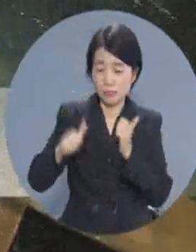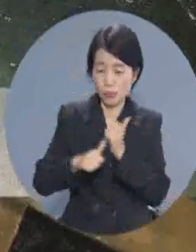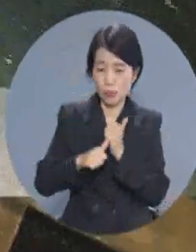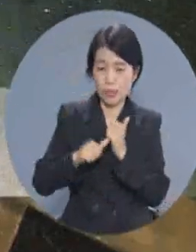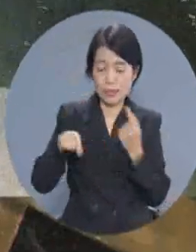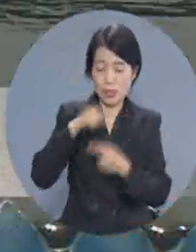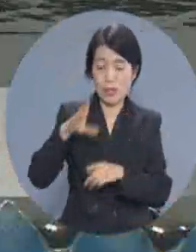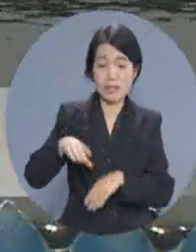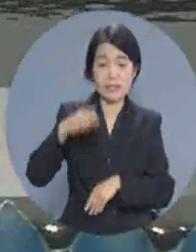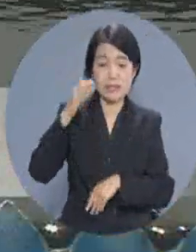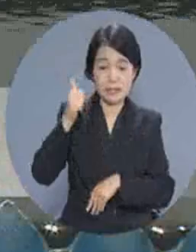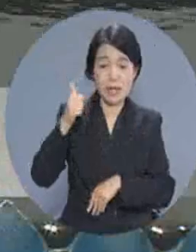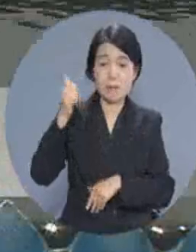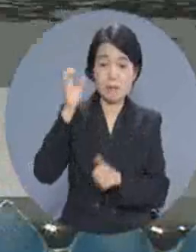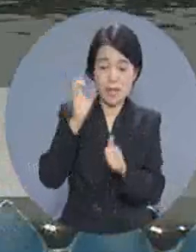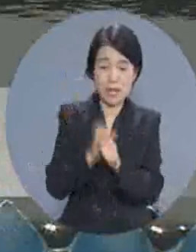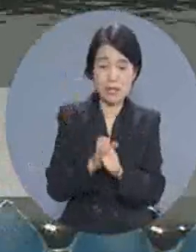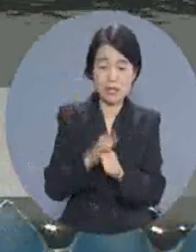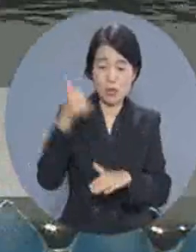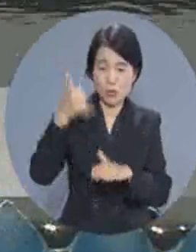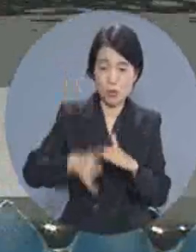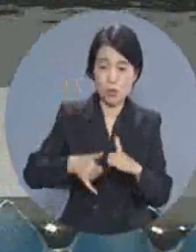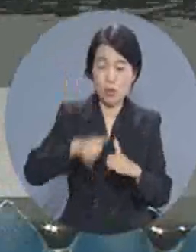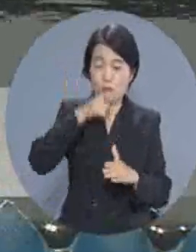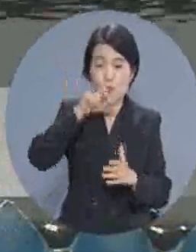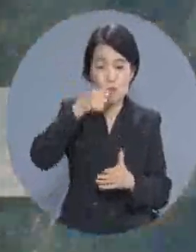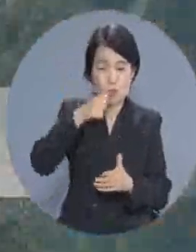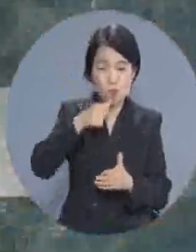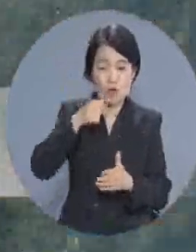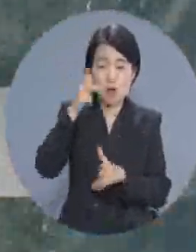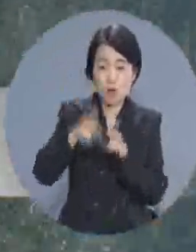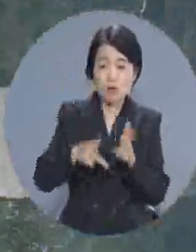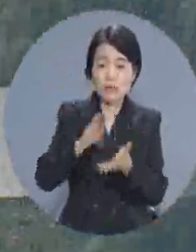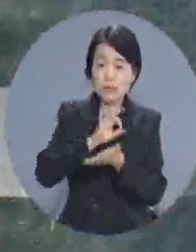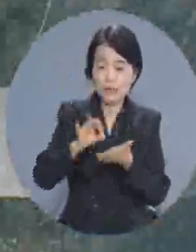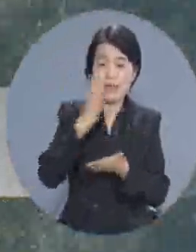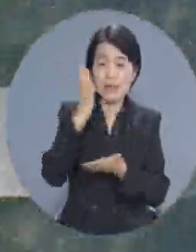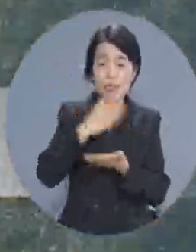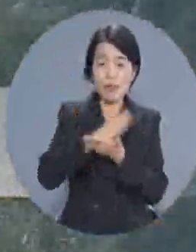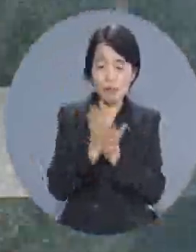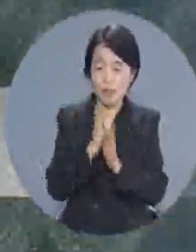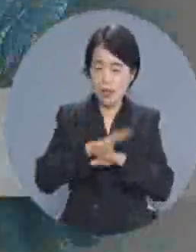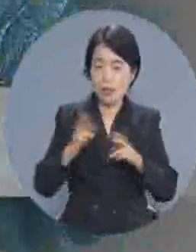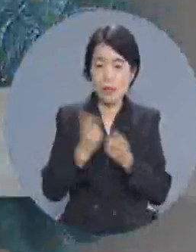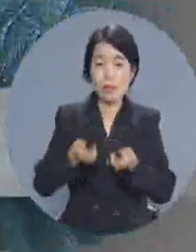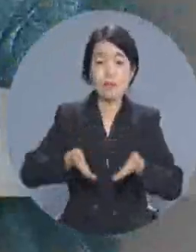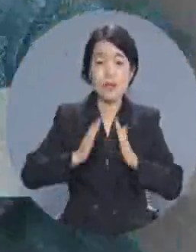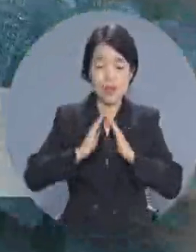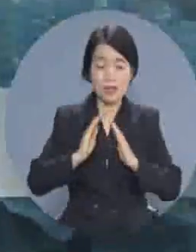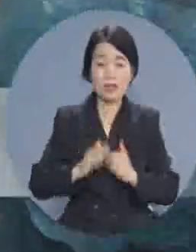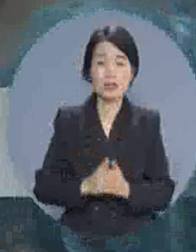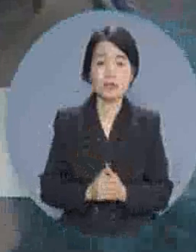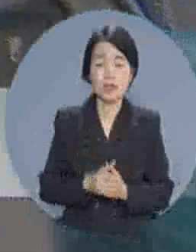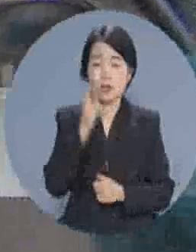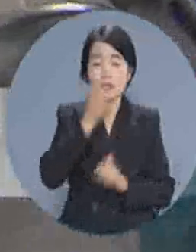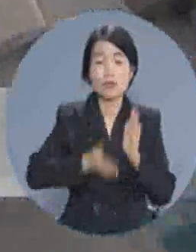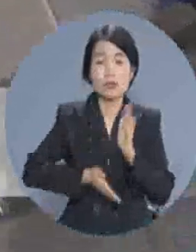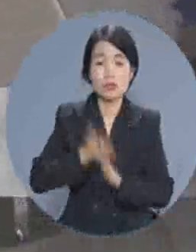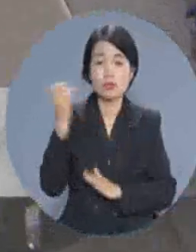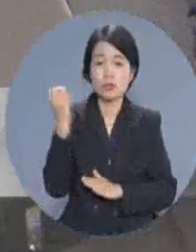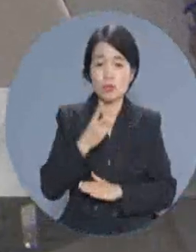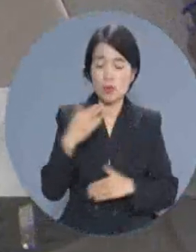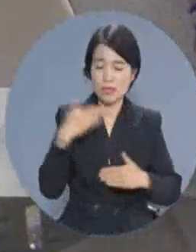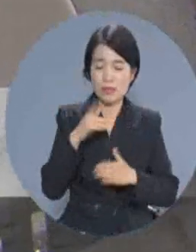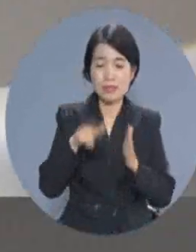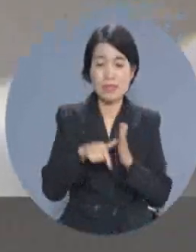총괄 상황실장으로 농업과 상수도, 용수공급 등 4개 분야 대책반을 구성했습니다. 여수시는 또